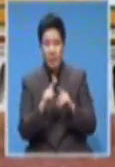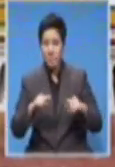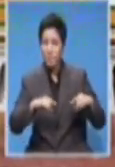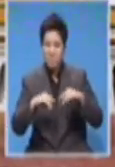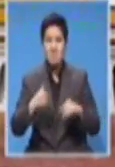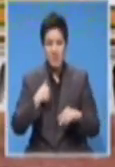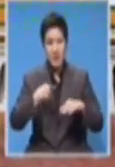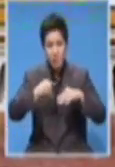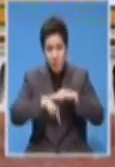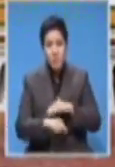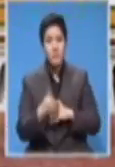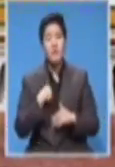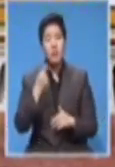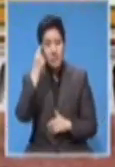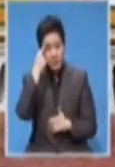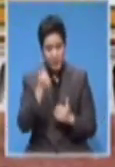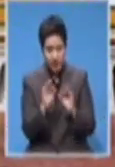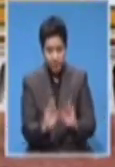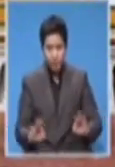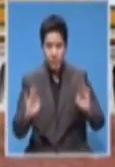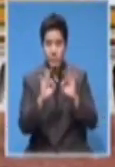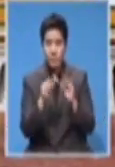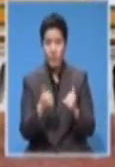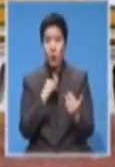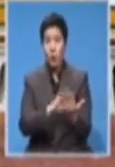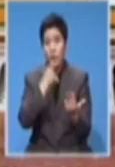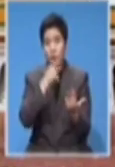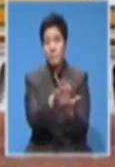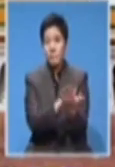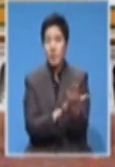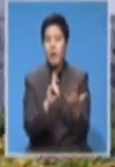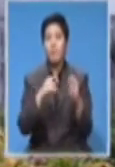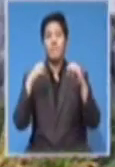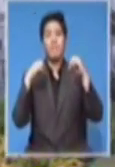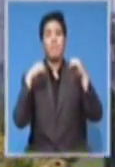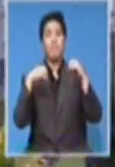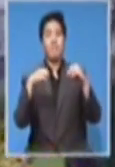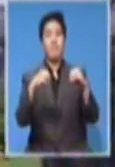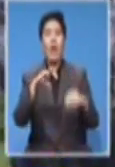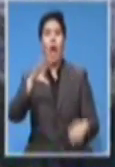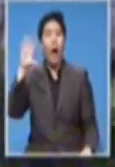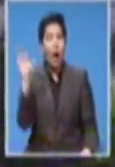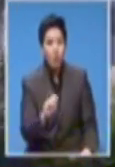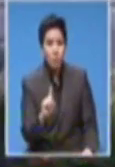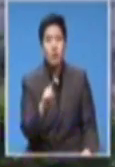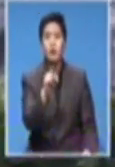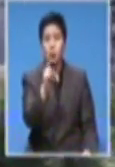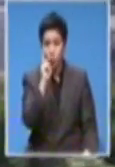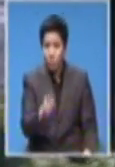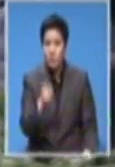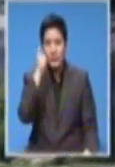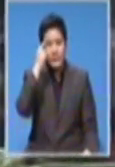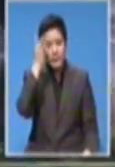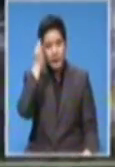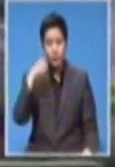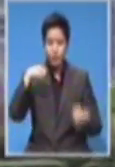นะครับเพราะนั้นปัจจัยสำคัญของประเทศก็คือพลังงานไฟฟ้านะครับจะมาจากไหนก็ไปคุยกันต่อไปแล้วกันนะใช้ในการอุ